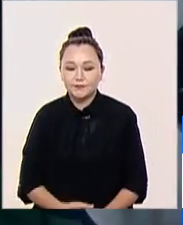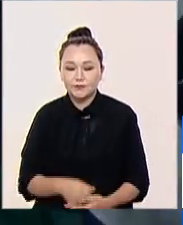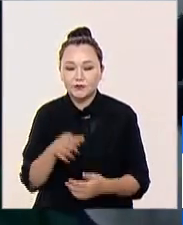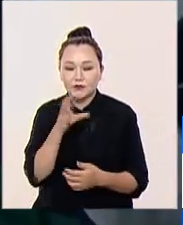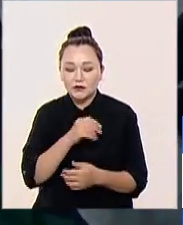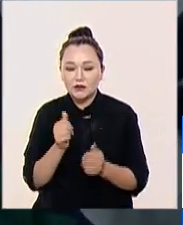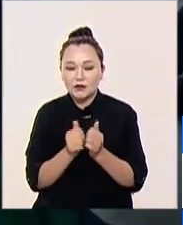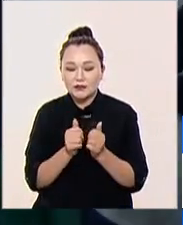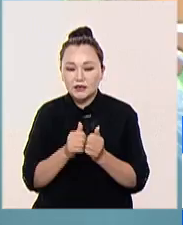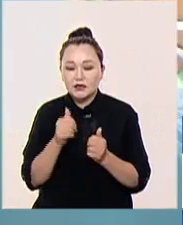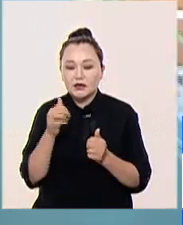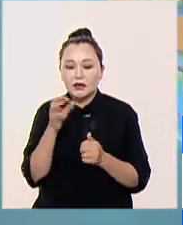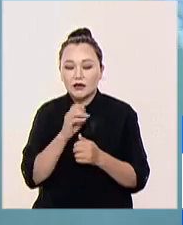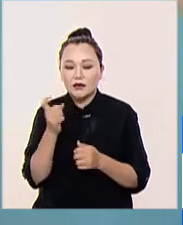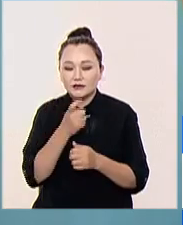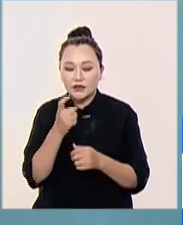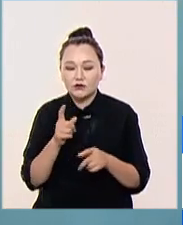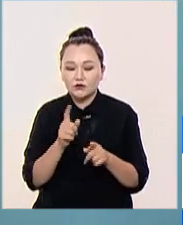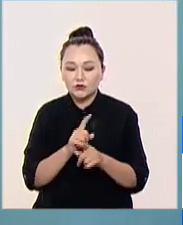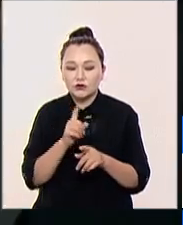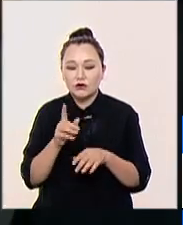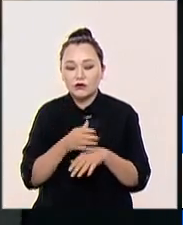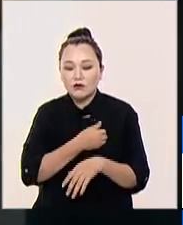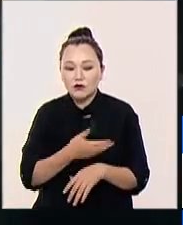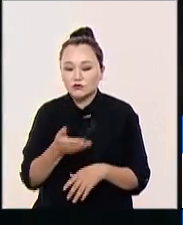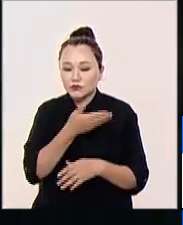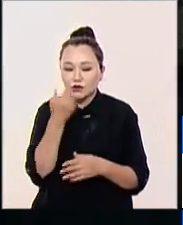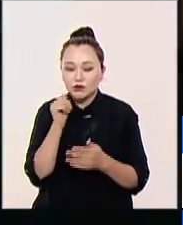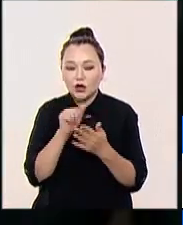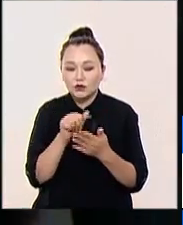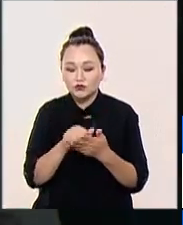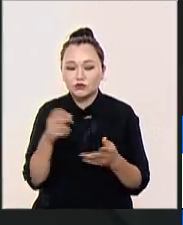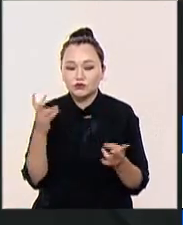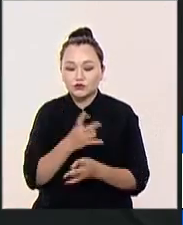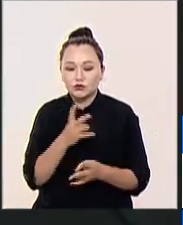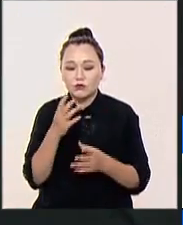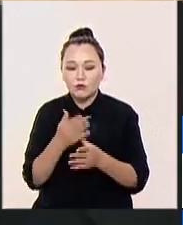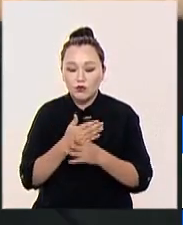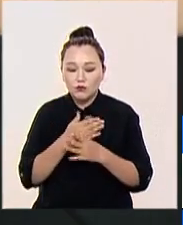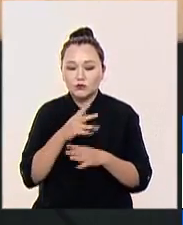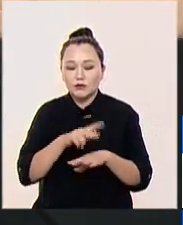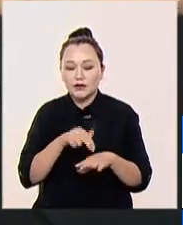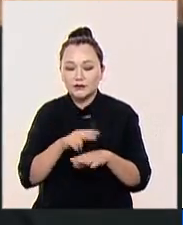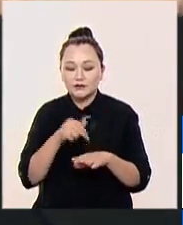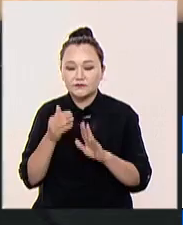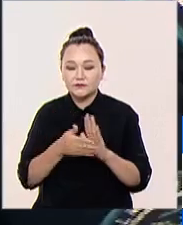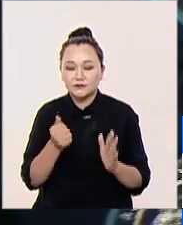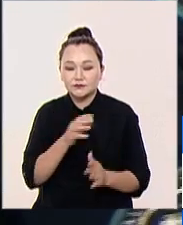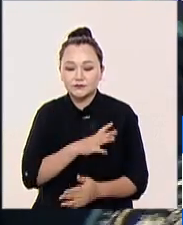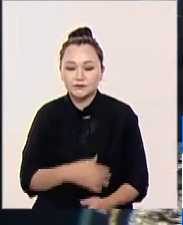Радушной хозяйкой ее точно не назвать, говорят соседи. Чтобы достучаться до нее, понадобилась помощь участковых инспекторов.